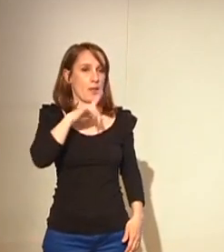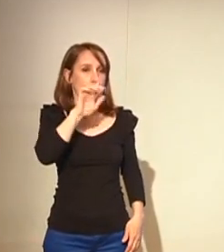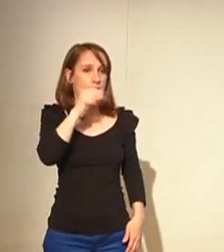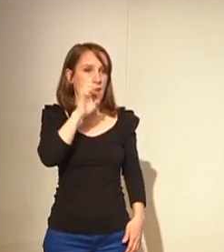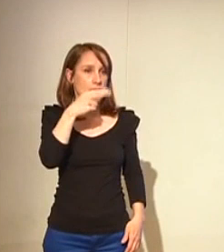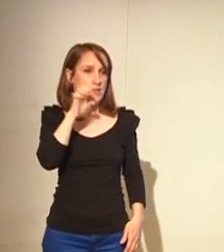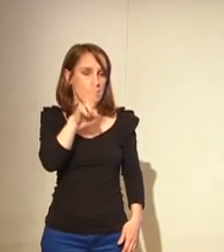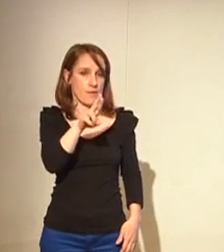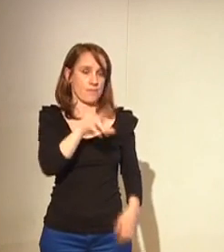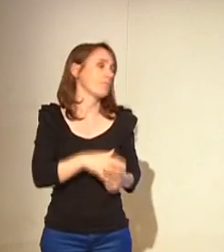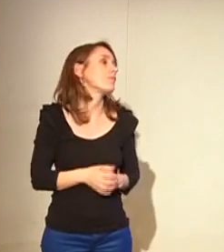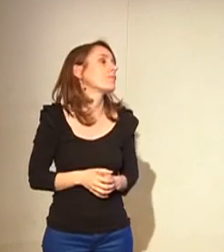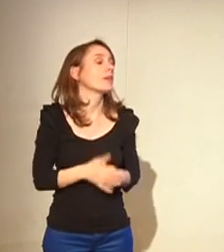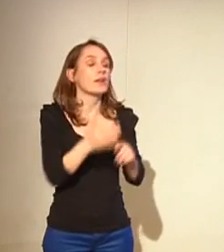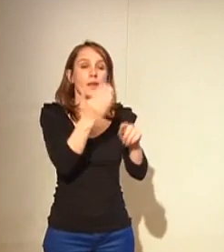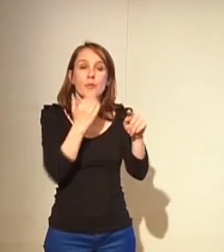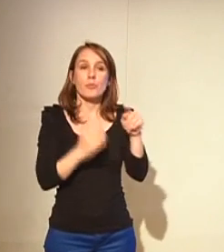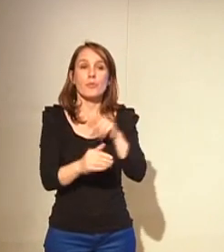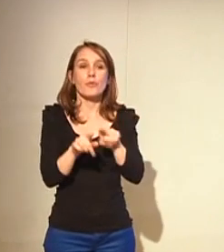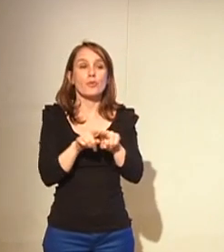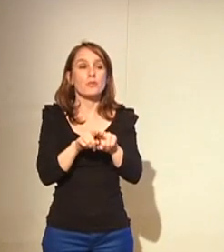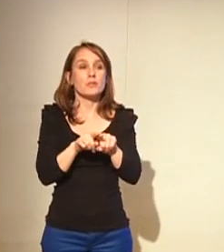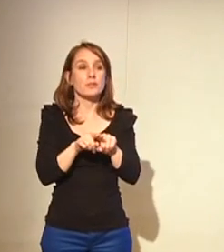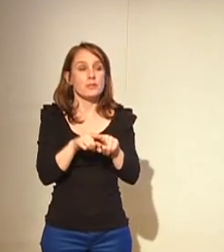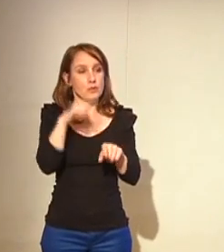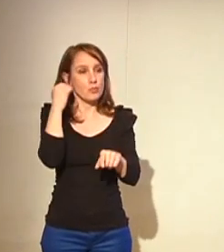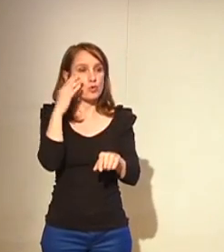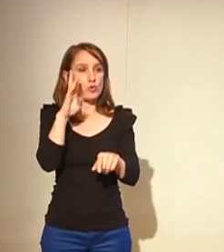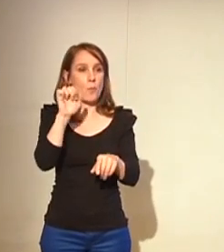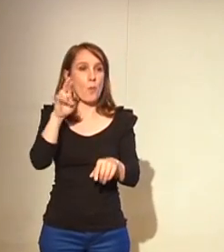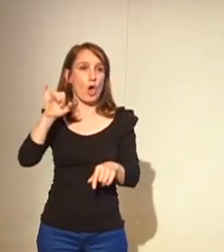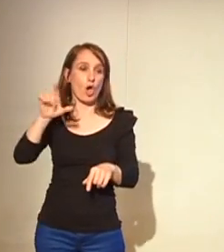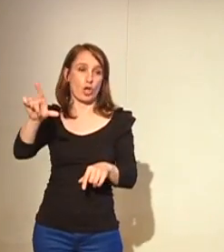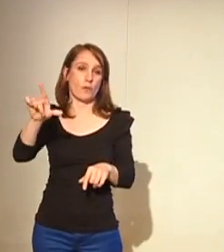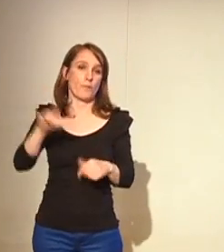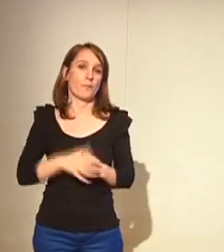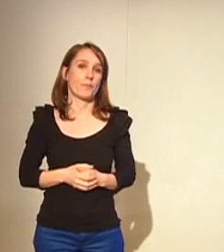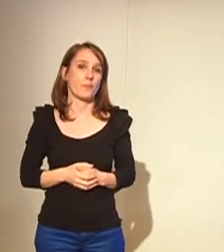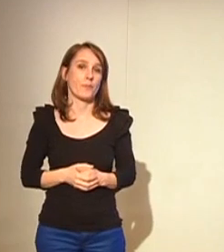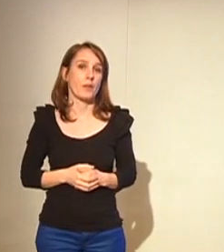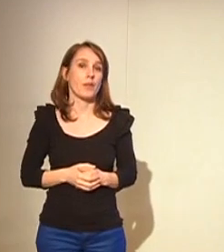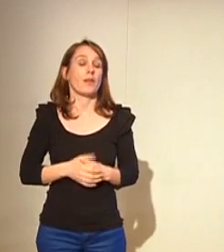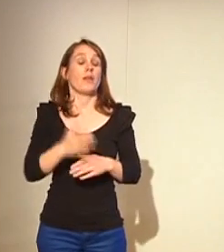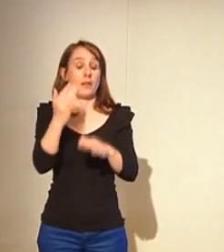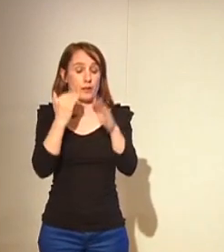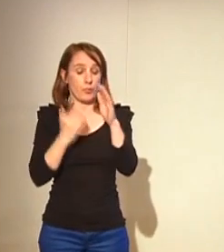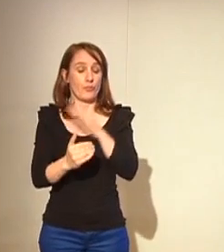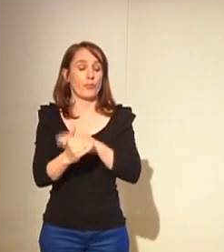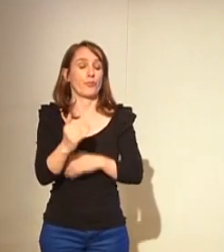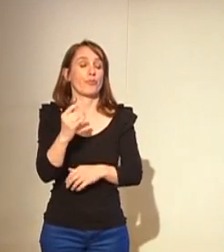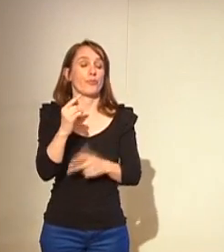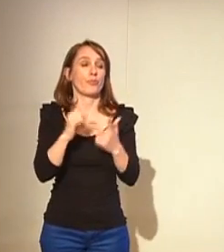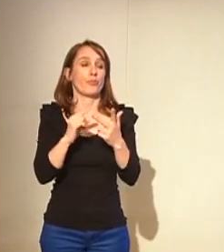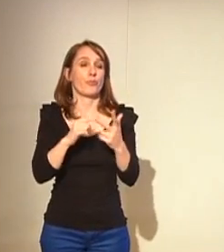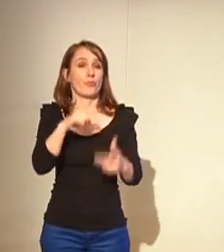Garnier nous avons également 23 monsieur Breuil et nous avons